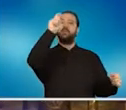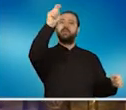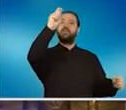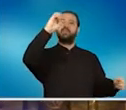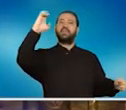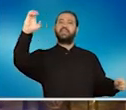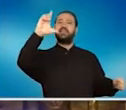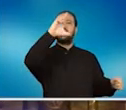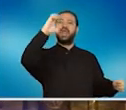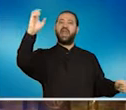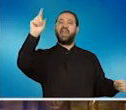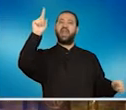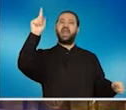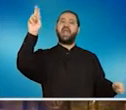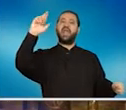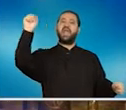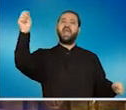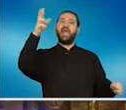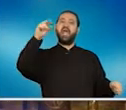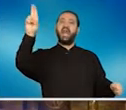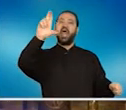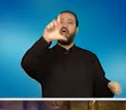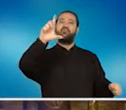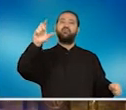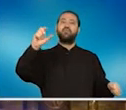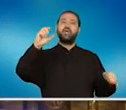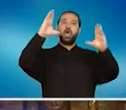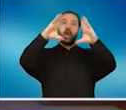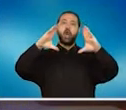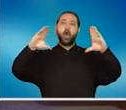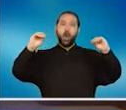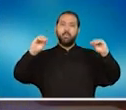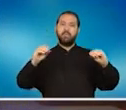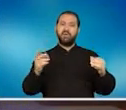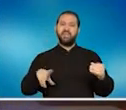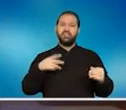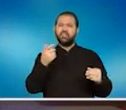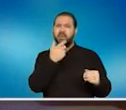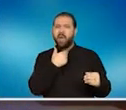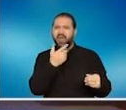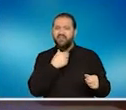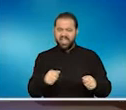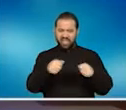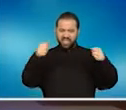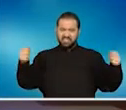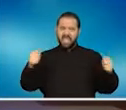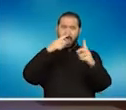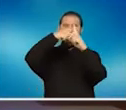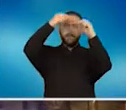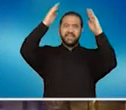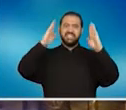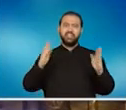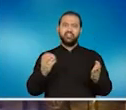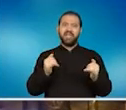vechi ziar bisericesc care are o apariție neîntreruptă până